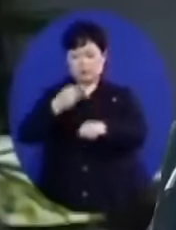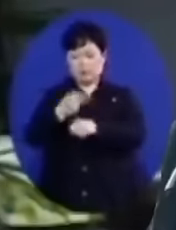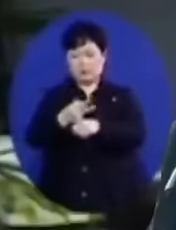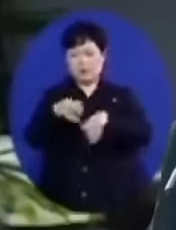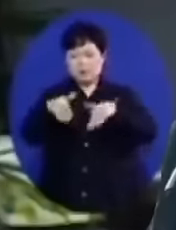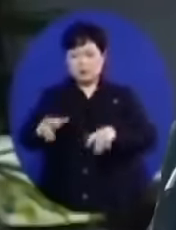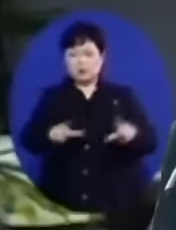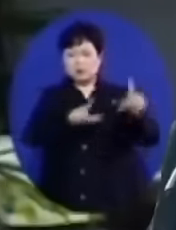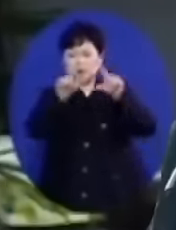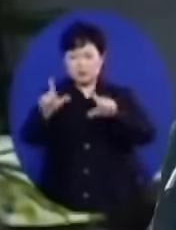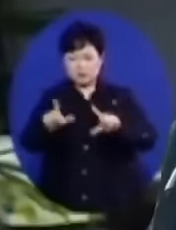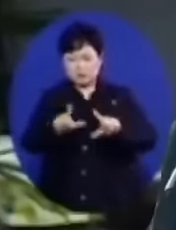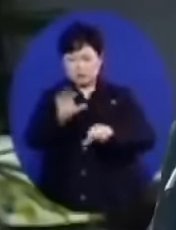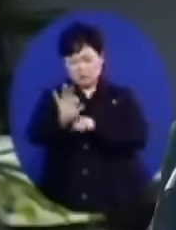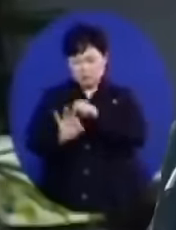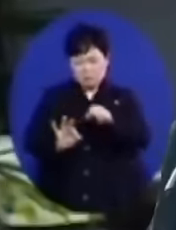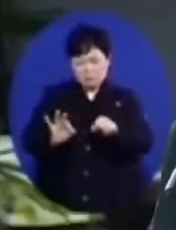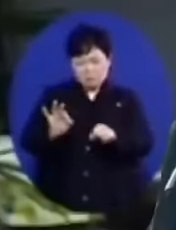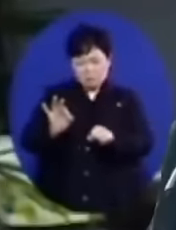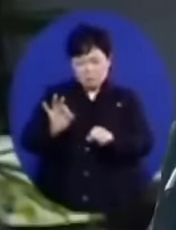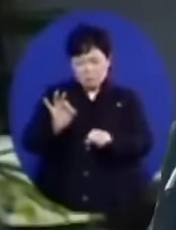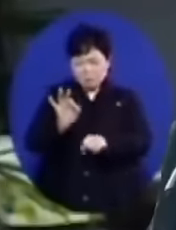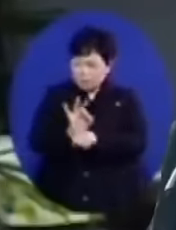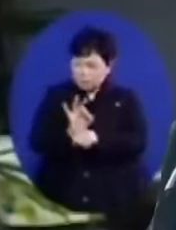종살이 13년에